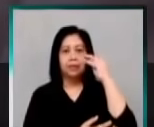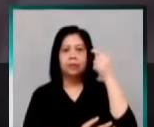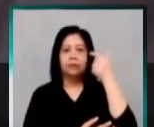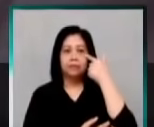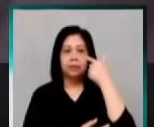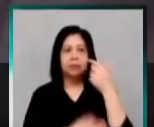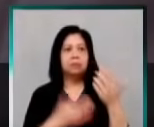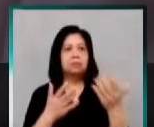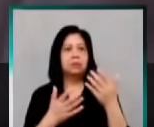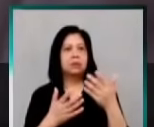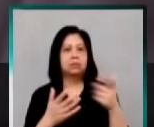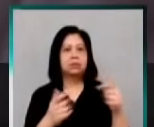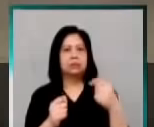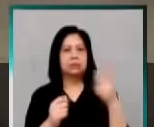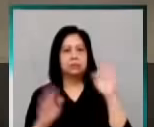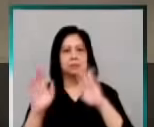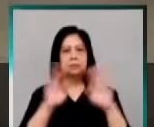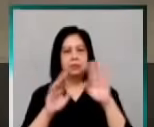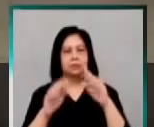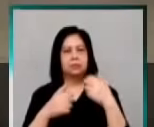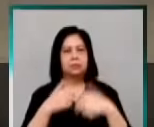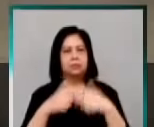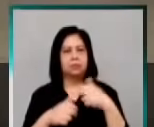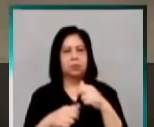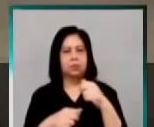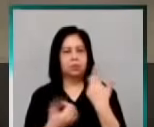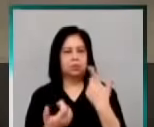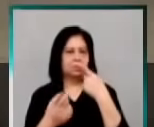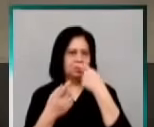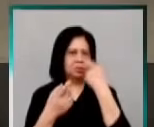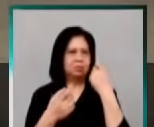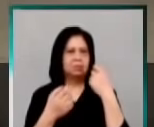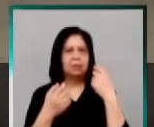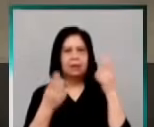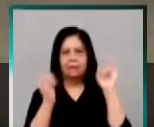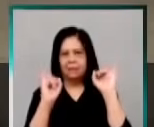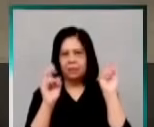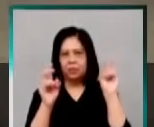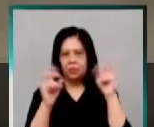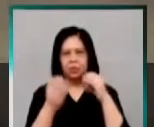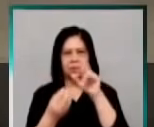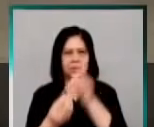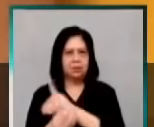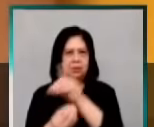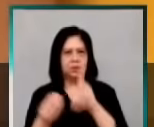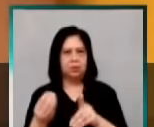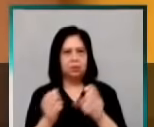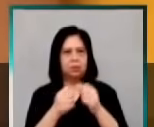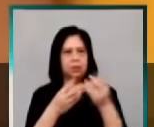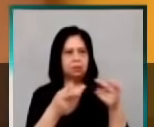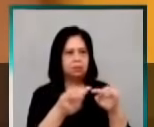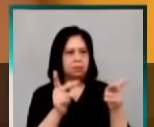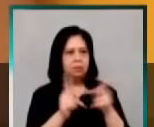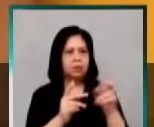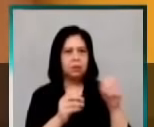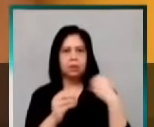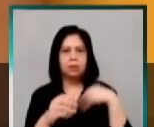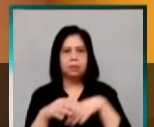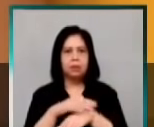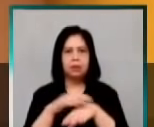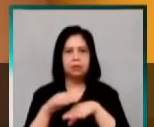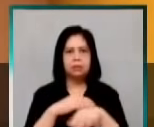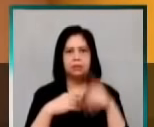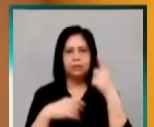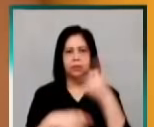ng legal problem ang bakuna bubble dahil sa issue ng discrimination, lalo't maraming lugar ang wala pang access sa bakuna. Pero